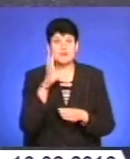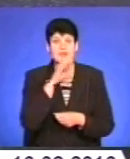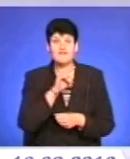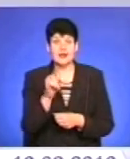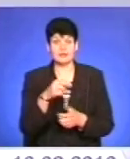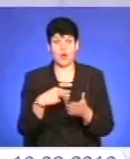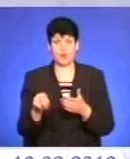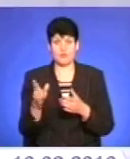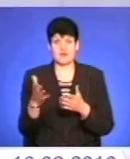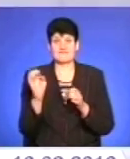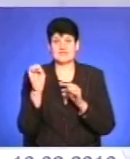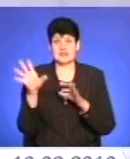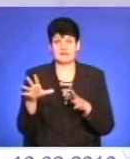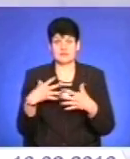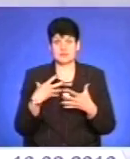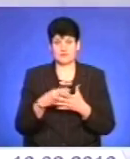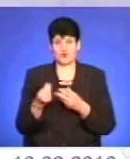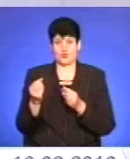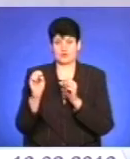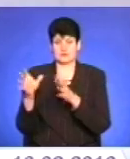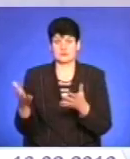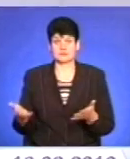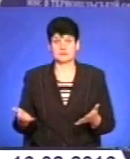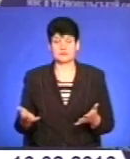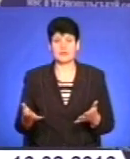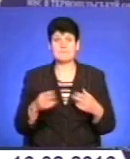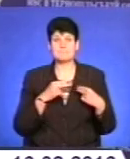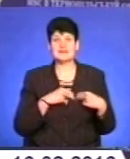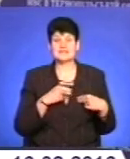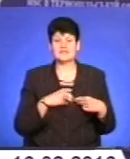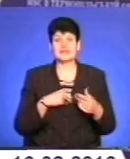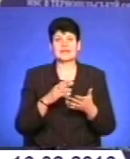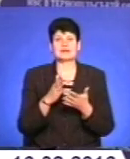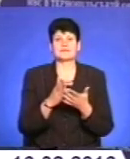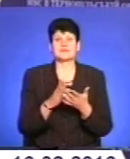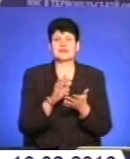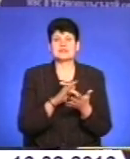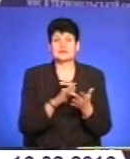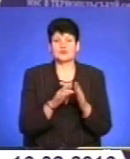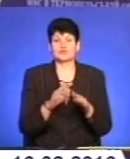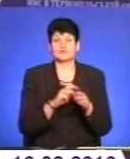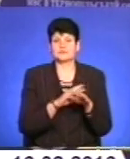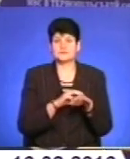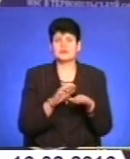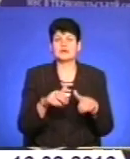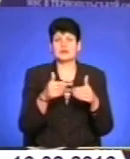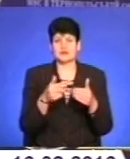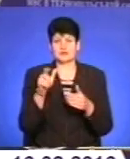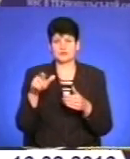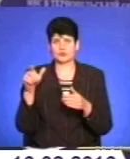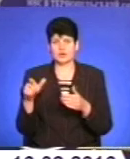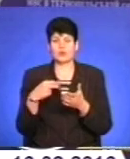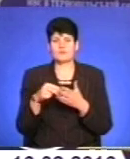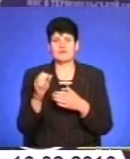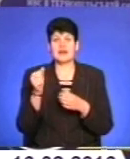а купив, віддавши свої чесно зароблені гроші. Працівники сервісного центру все ж таки радять громадянам під час купівлі